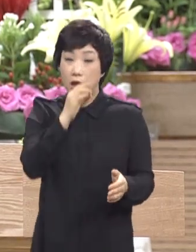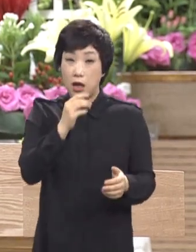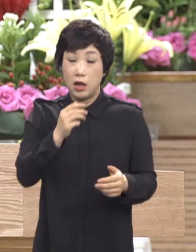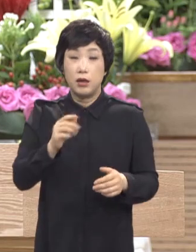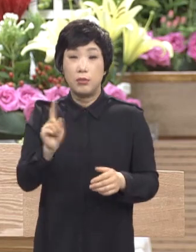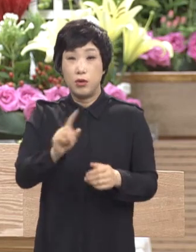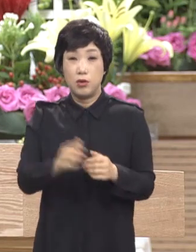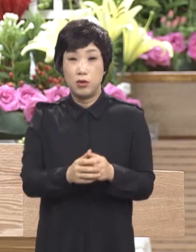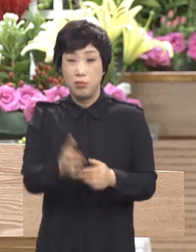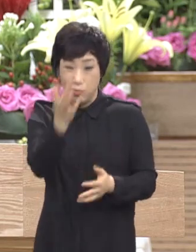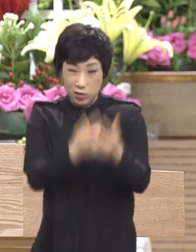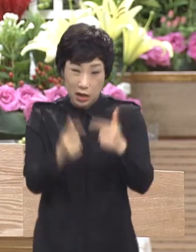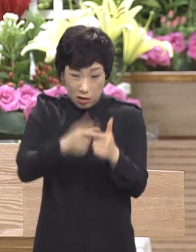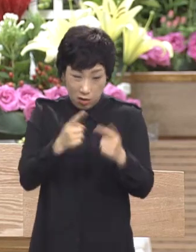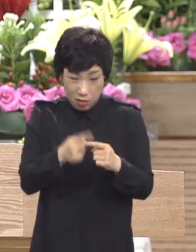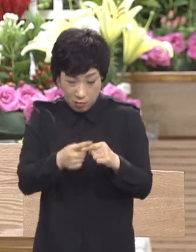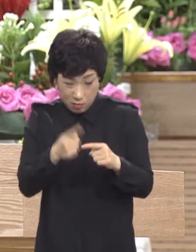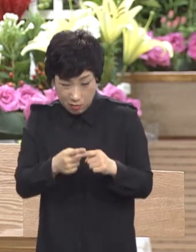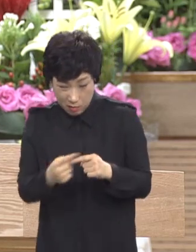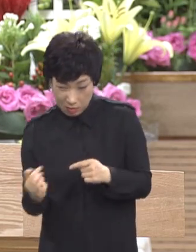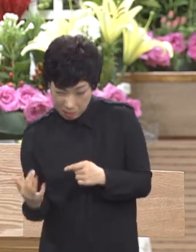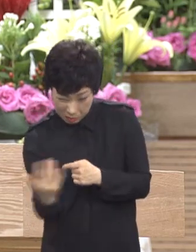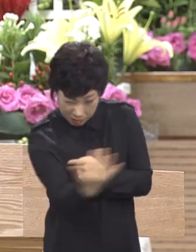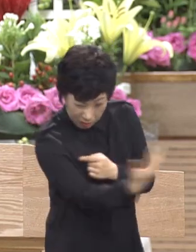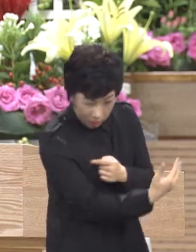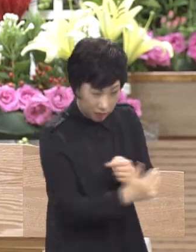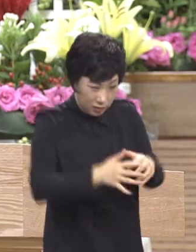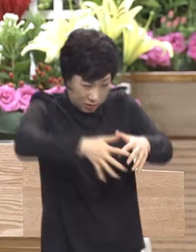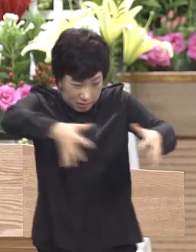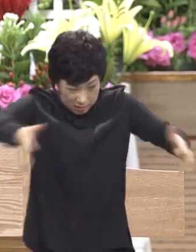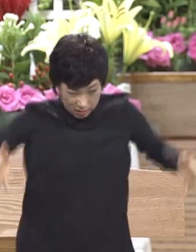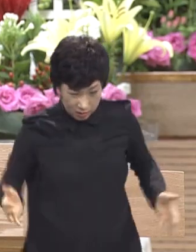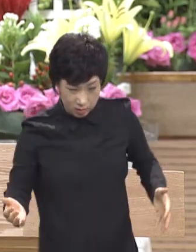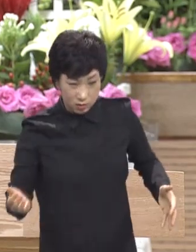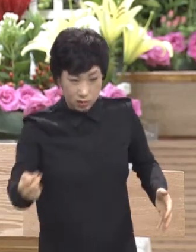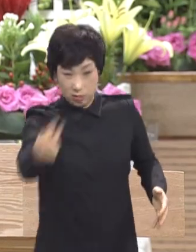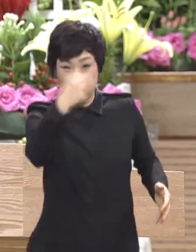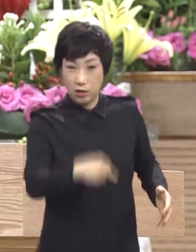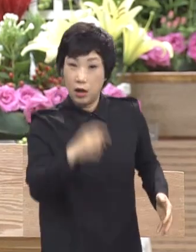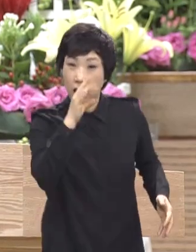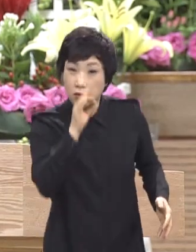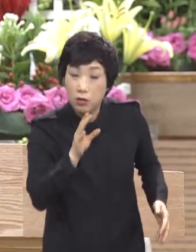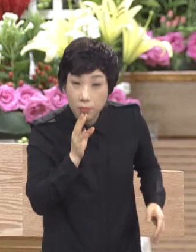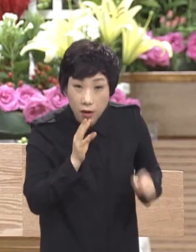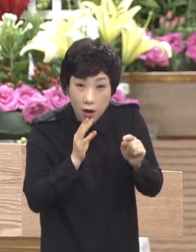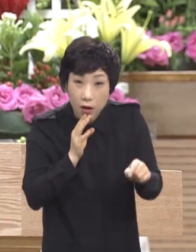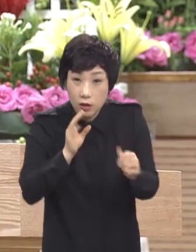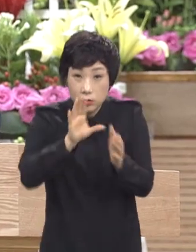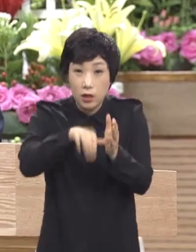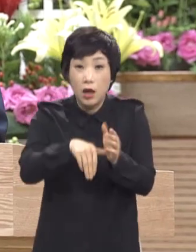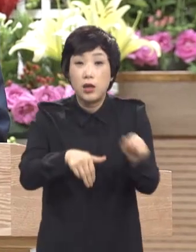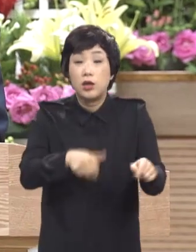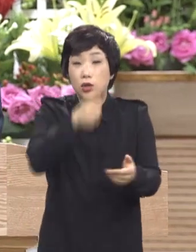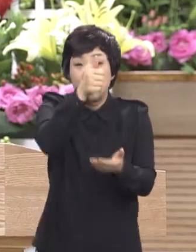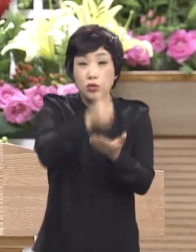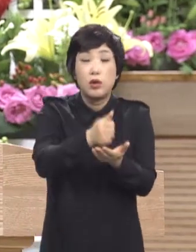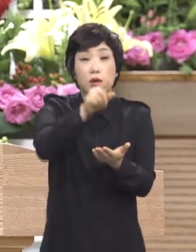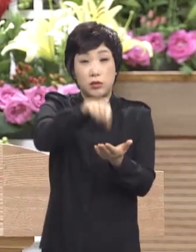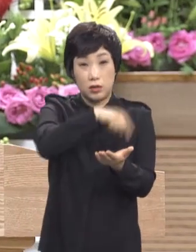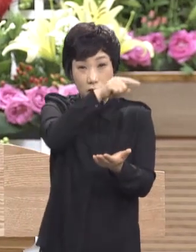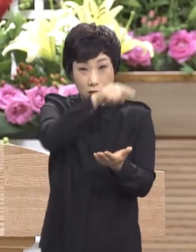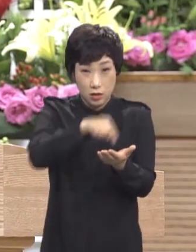두루두는 화염검으로 딱 지켜버렸어요. 다시 들어오지 못하도록. 그때 그 죄값으로